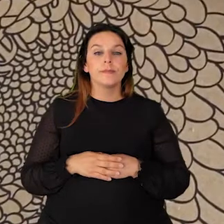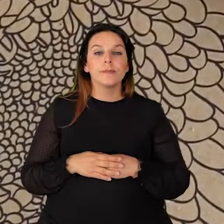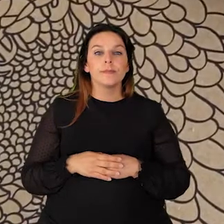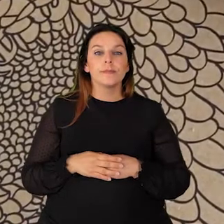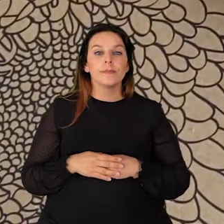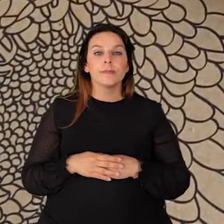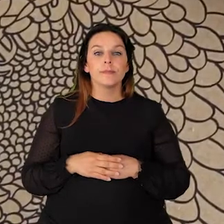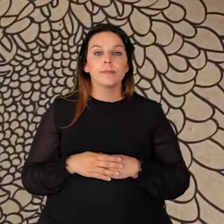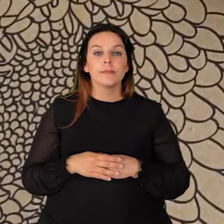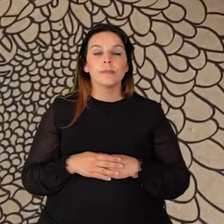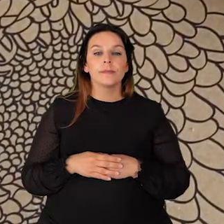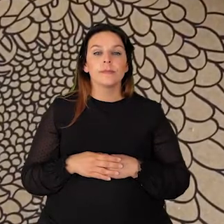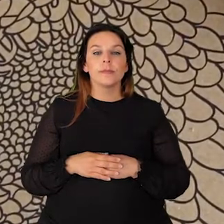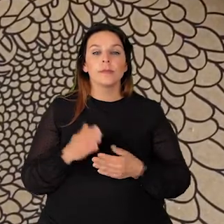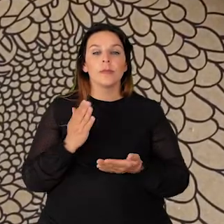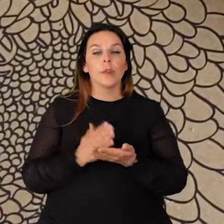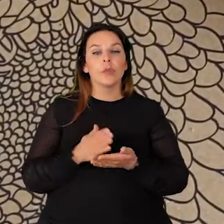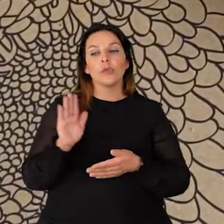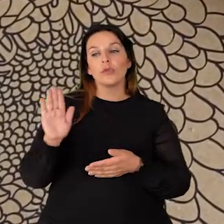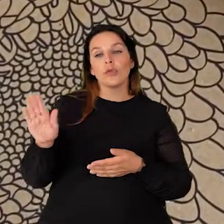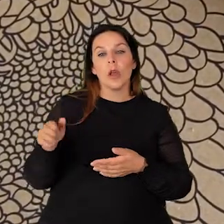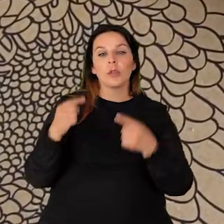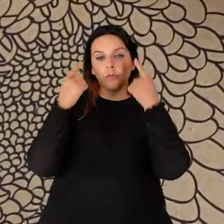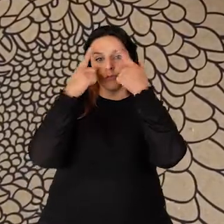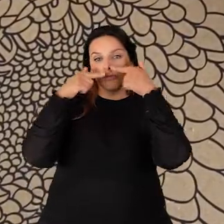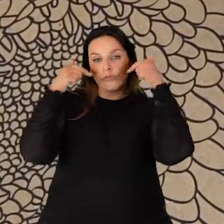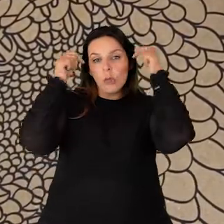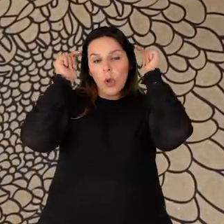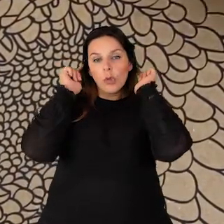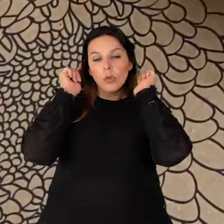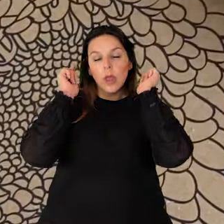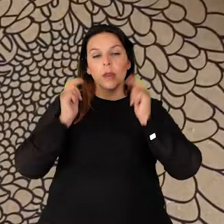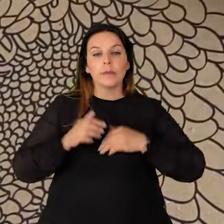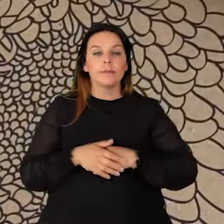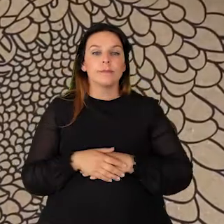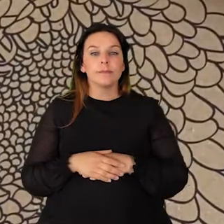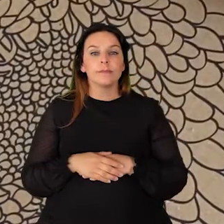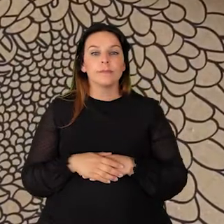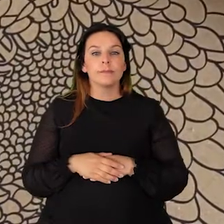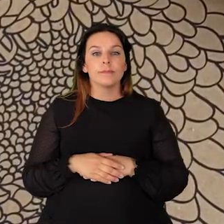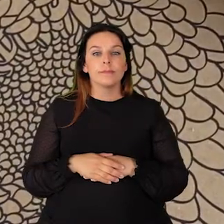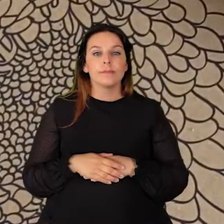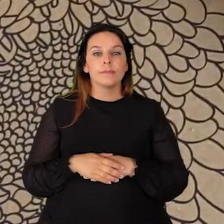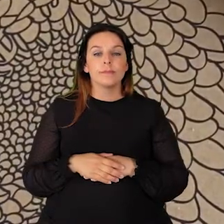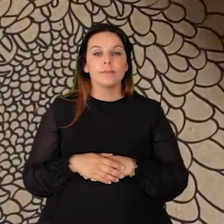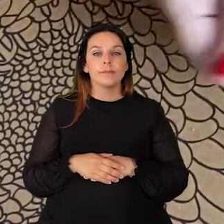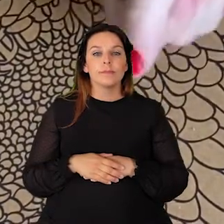i w ten sposób już masz taki kształt bardziej zbliżony do okularów